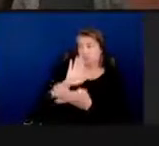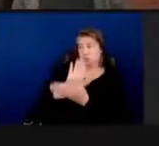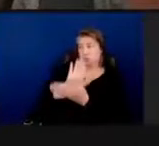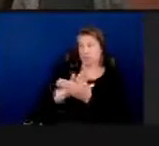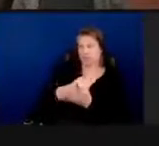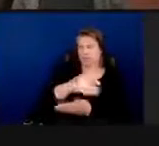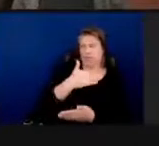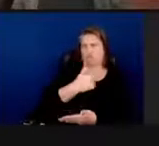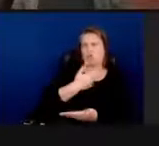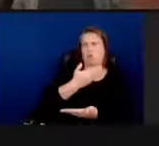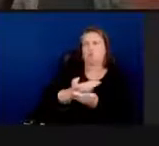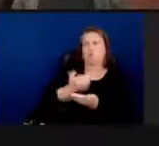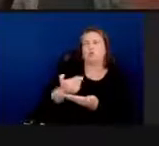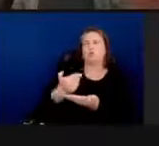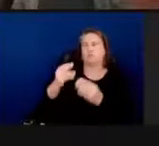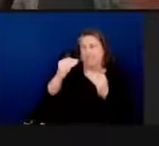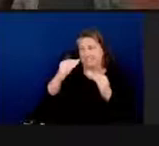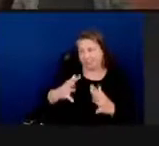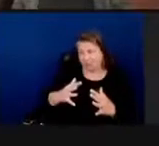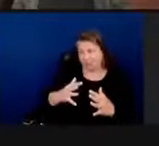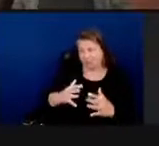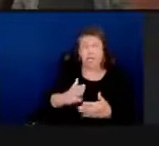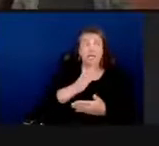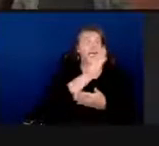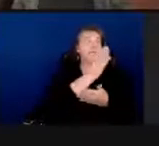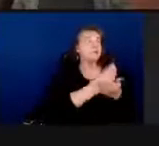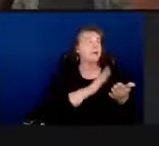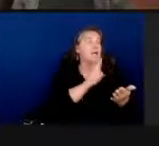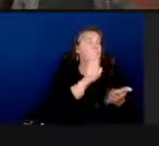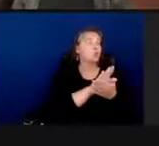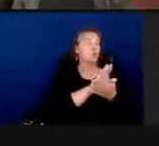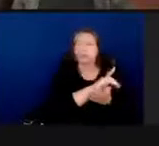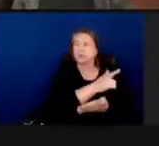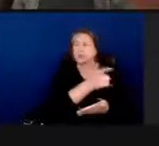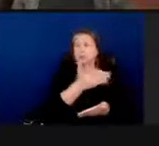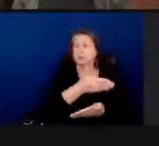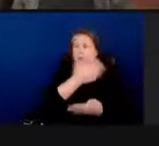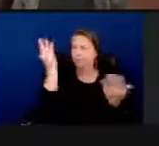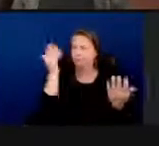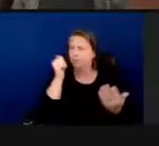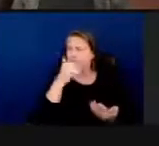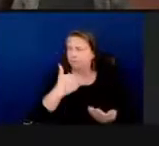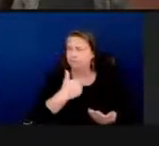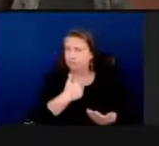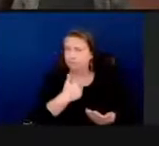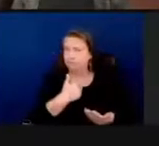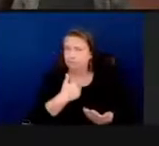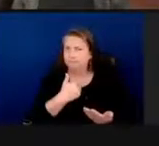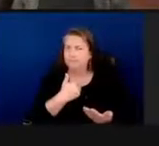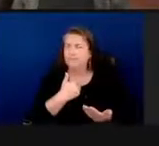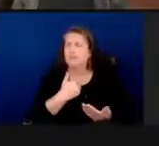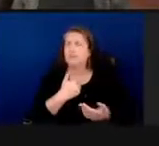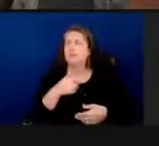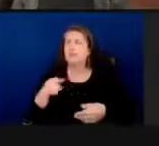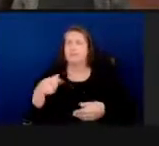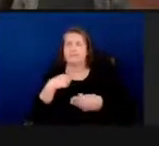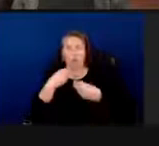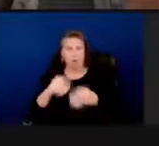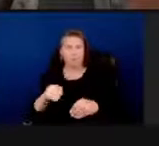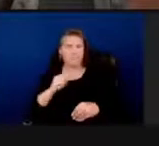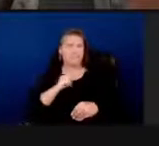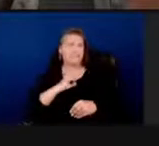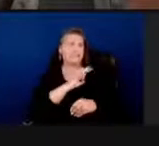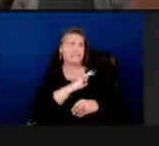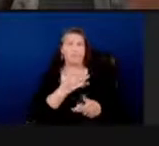tuna watu kama hao katika shule zote? Tunaona ya kuwa katika baadhi ya shule